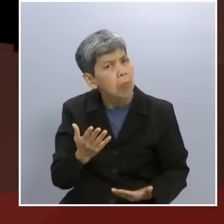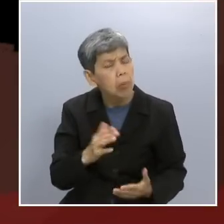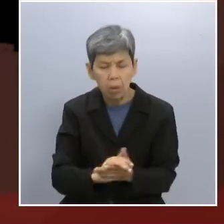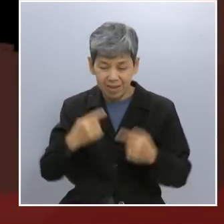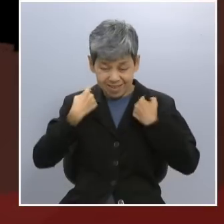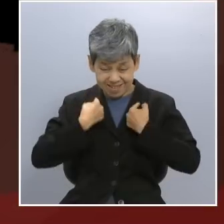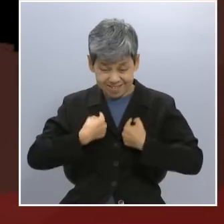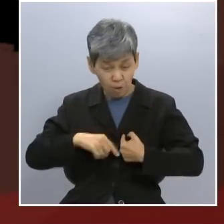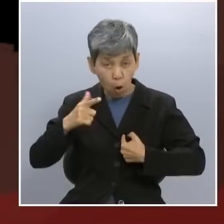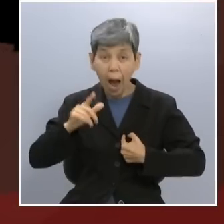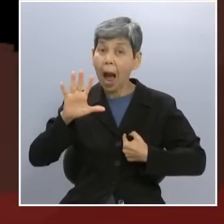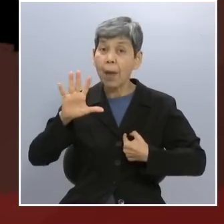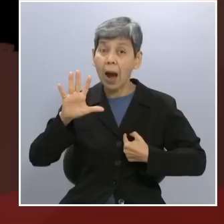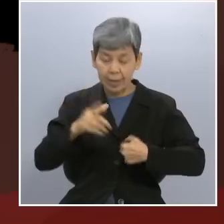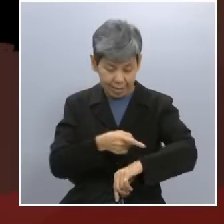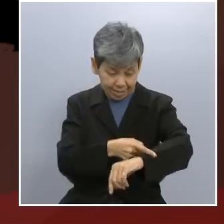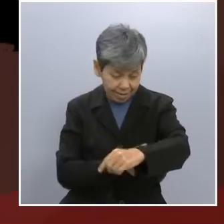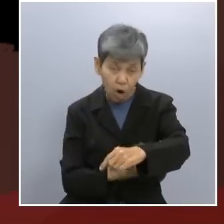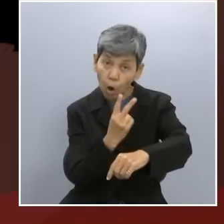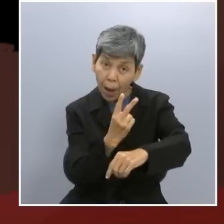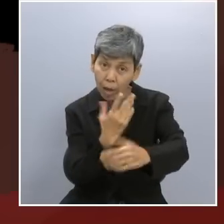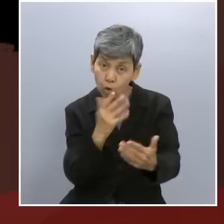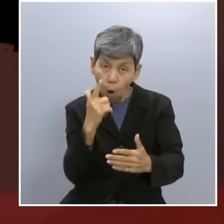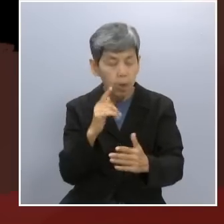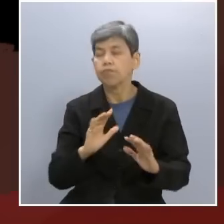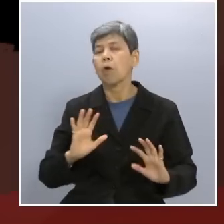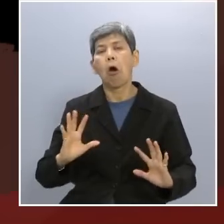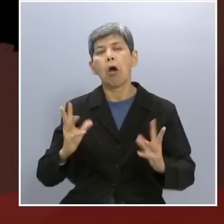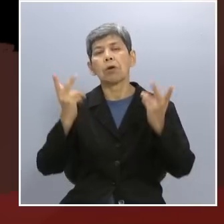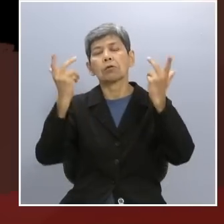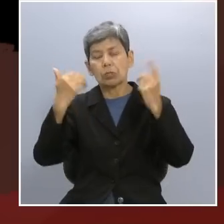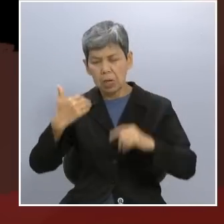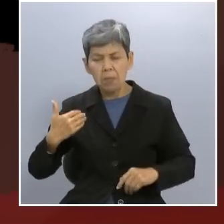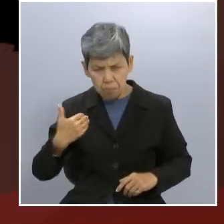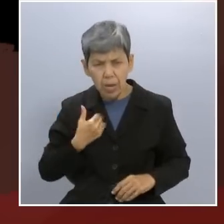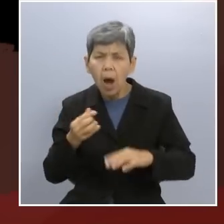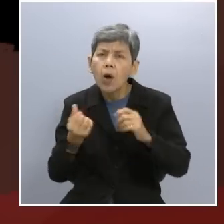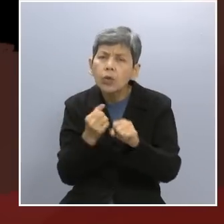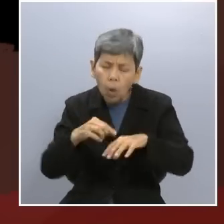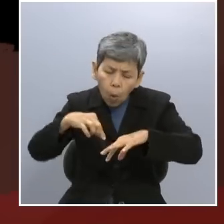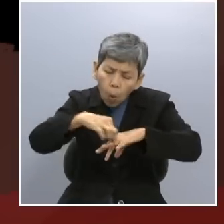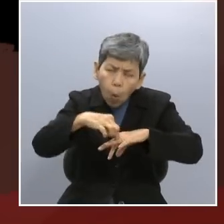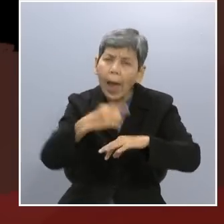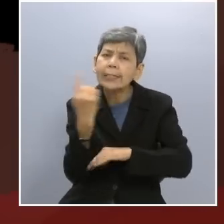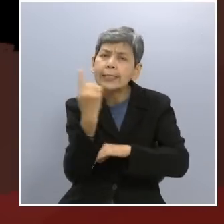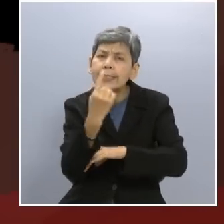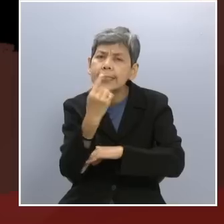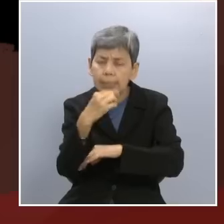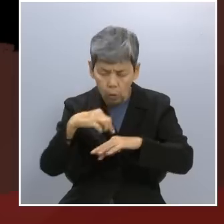สร้อยคอทองคำ5บาทและสร้อยข้อมือ2บาทเนี่ยมันหายไปเหลือแต่เพียงแหวนนามสกุล1วงเท่านั้นที่ติดตัว